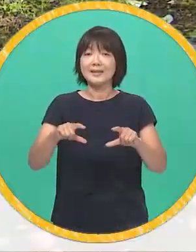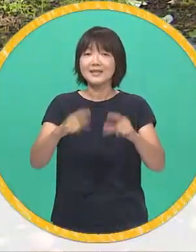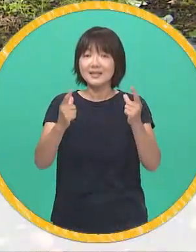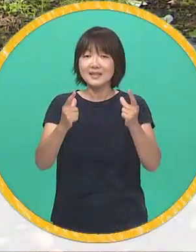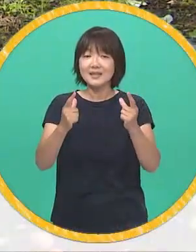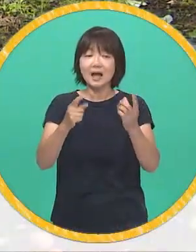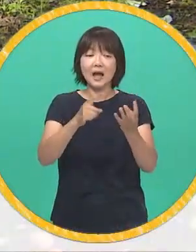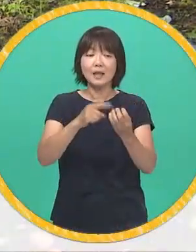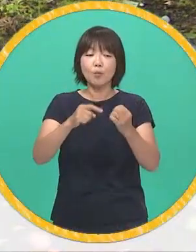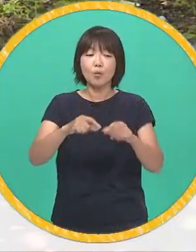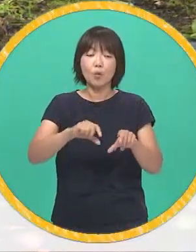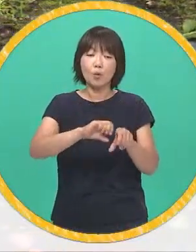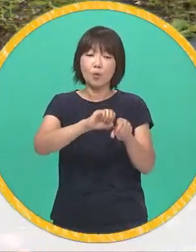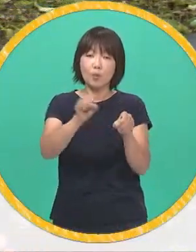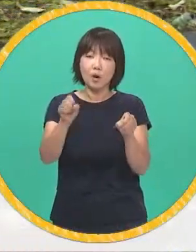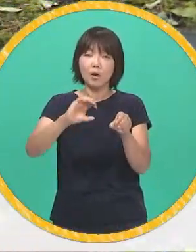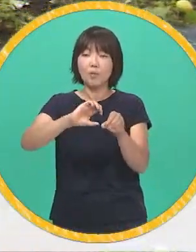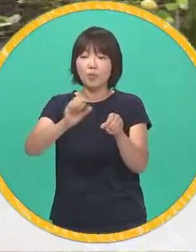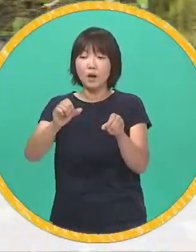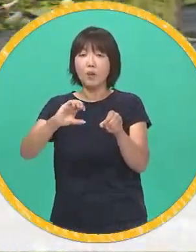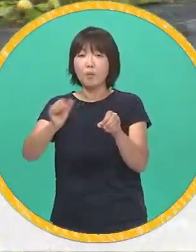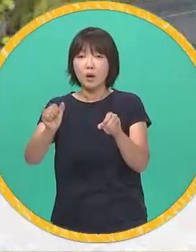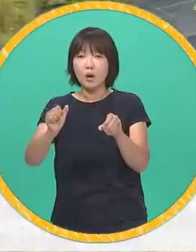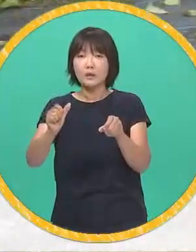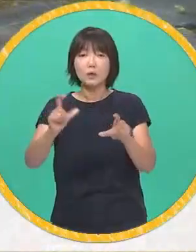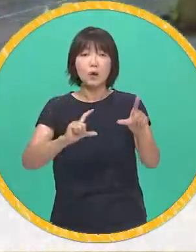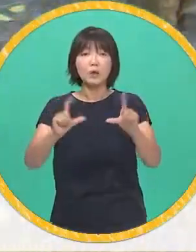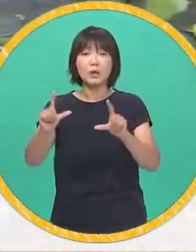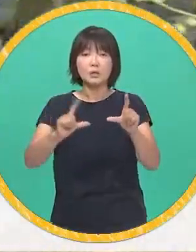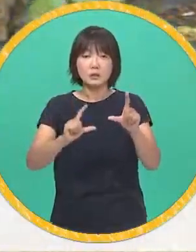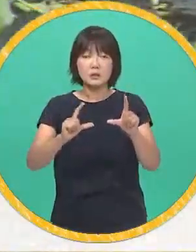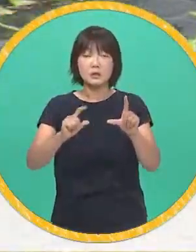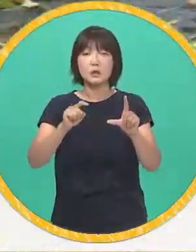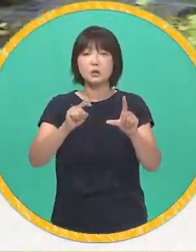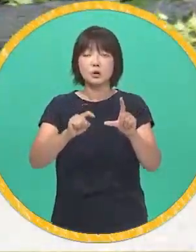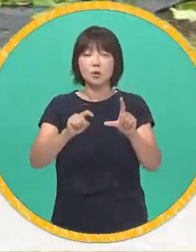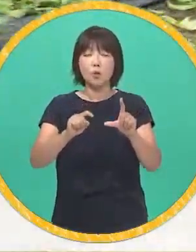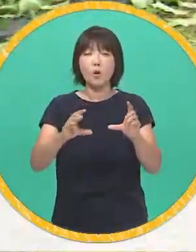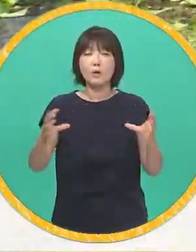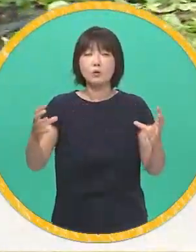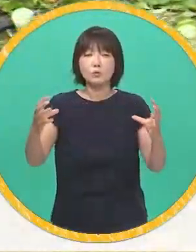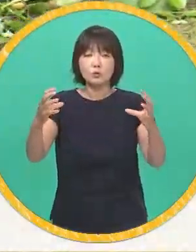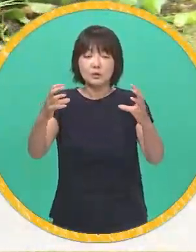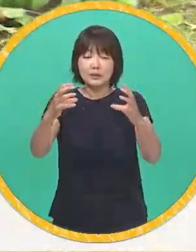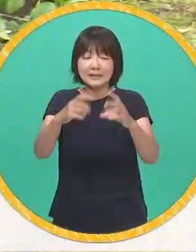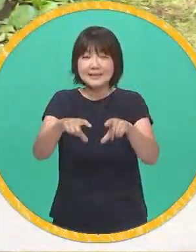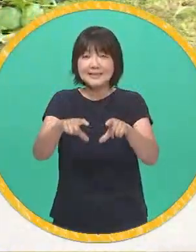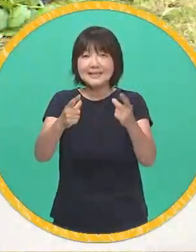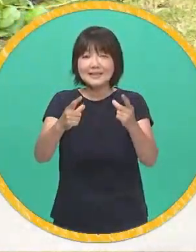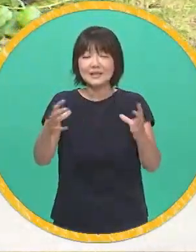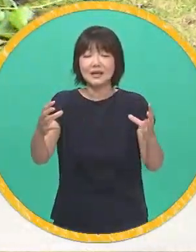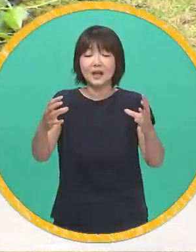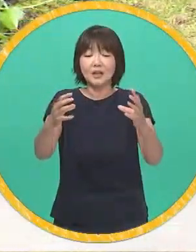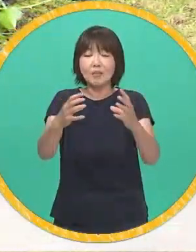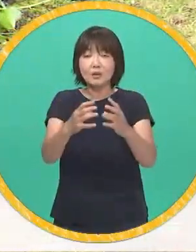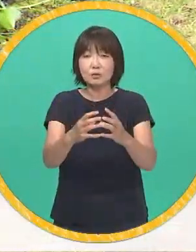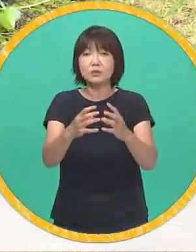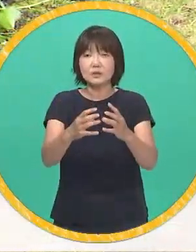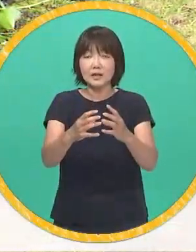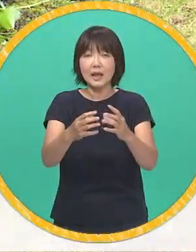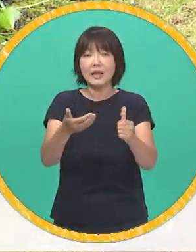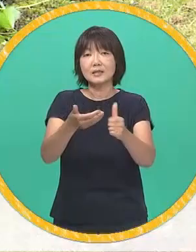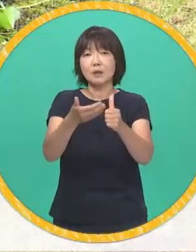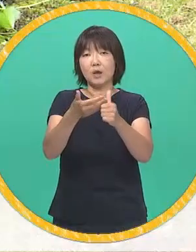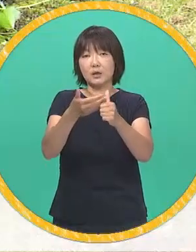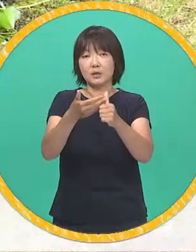何本も連なっている形になってまして複数の毛を一つの木の塊として栽培